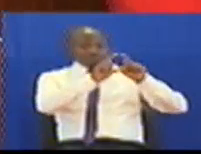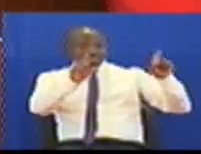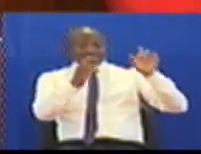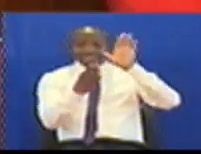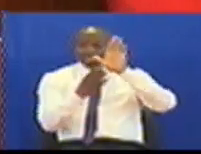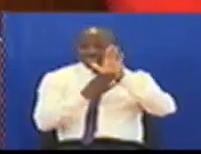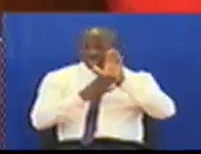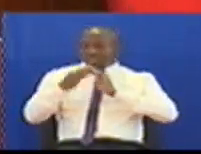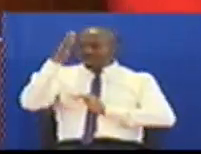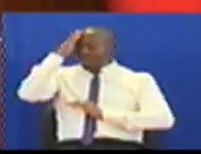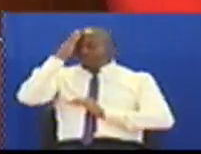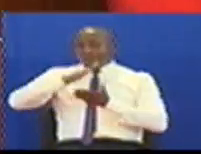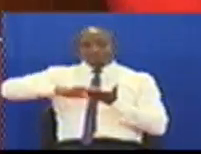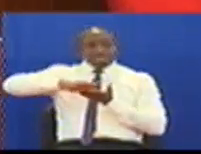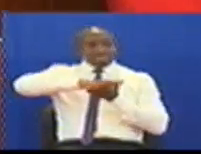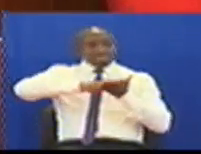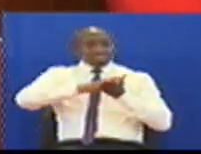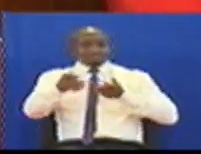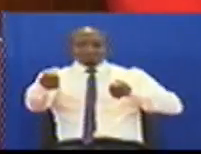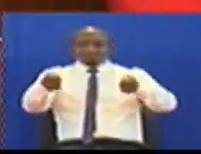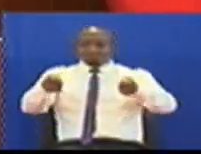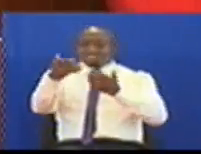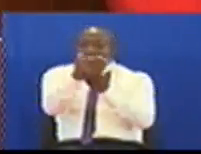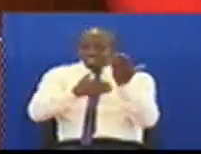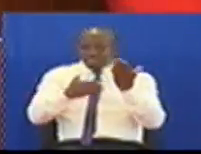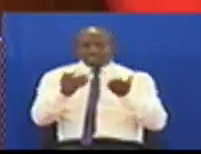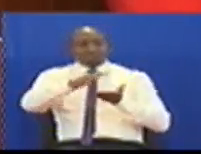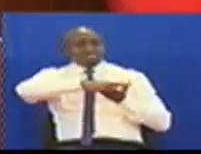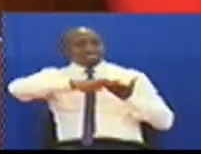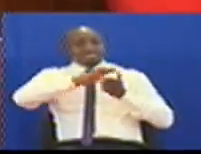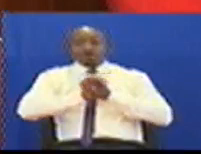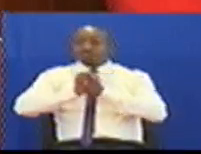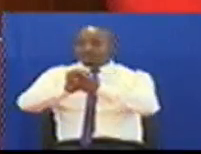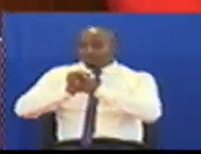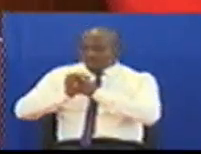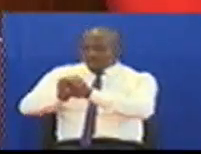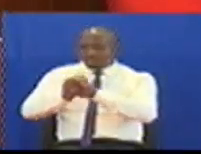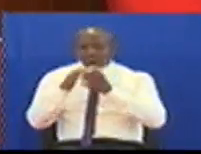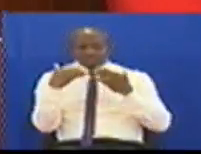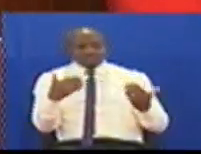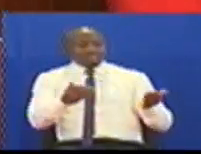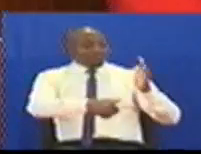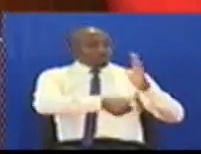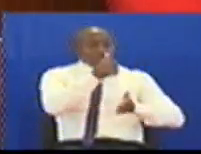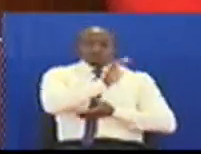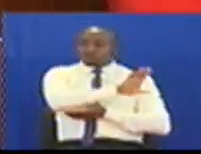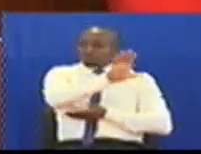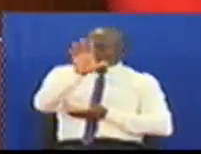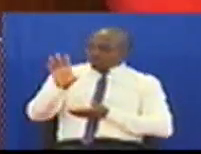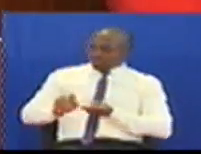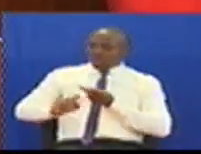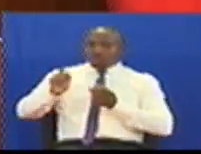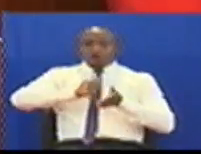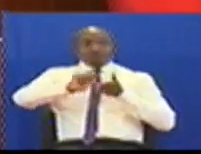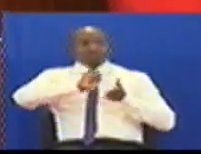inatambua misingi ya kuendeshaji wa nchi yetu kwamba ni misingi ya kijamaa. Hivyo kwa viongozi wote hawa, ofisi ya Rais TAMISEMI